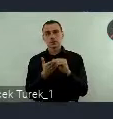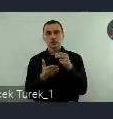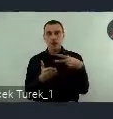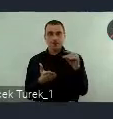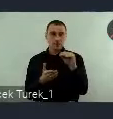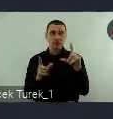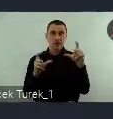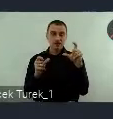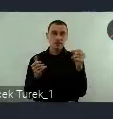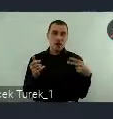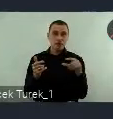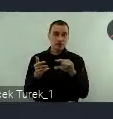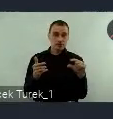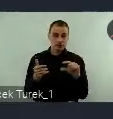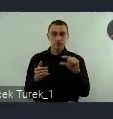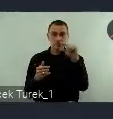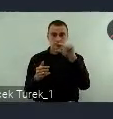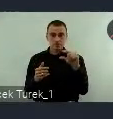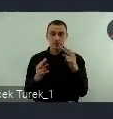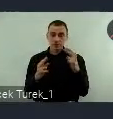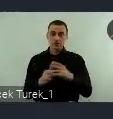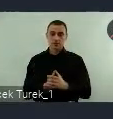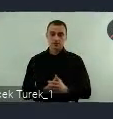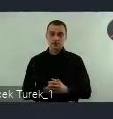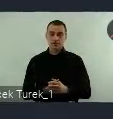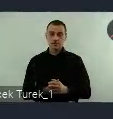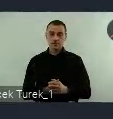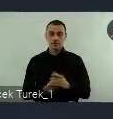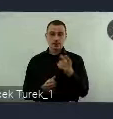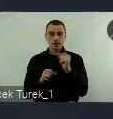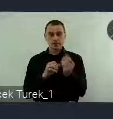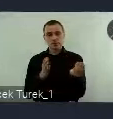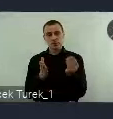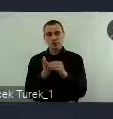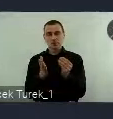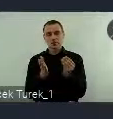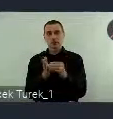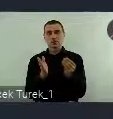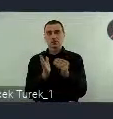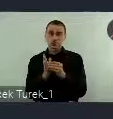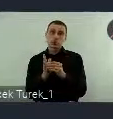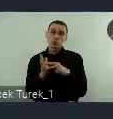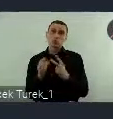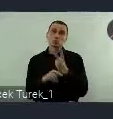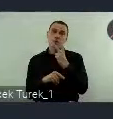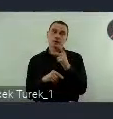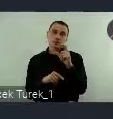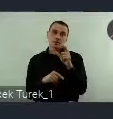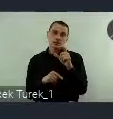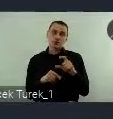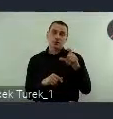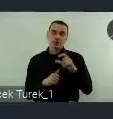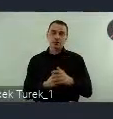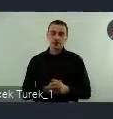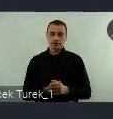tutaj są one są te teksty alternatywne tutaj przeze mnie dopisane bo tego wymaga ustawa Zresztą tego